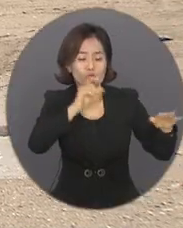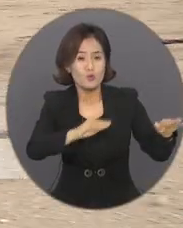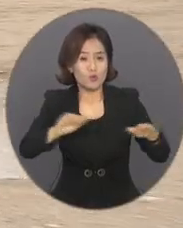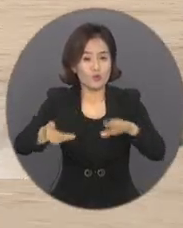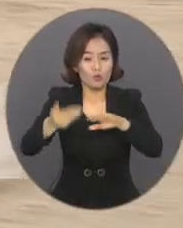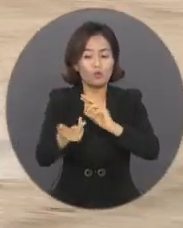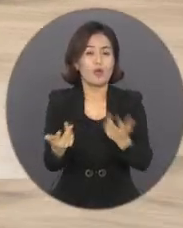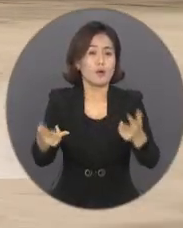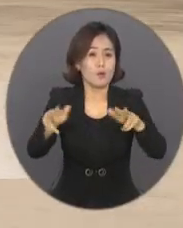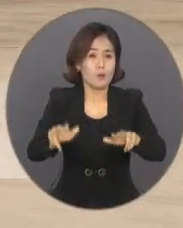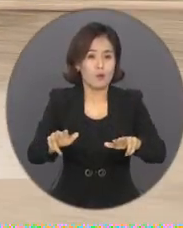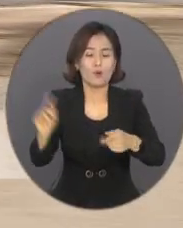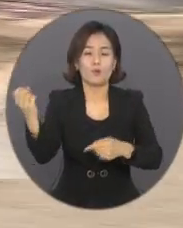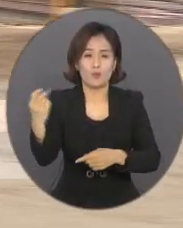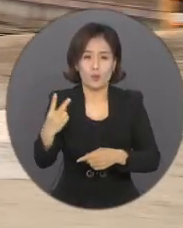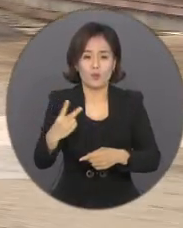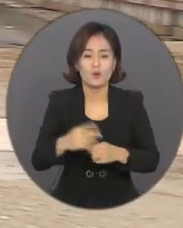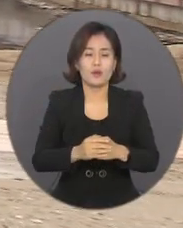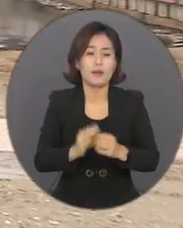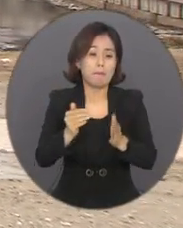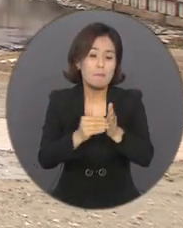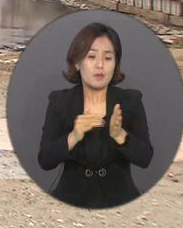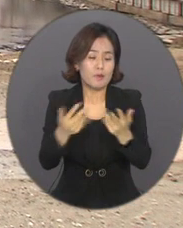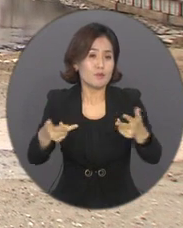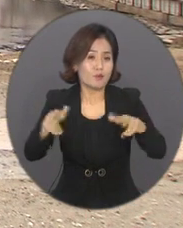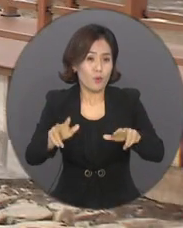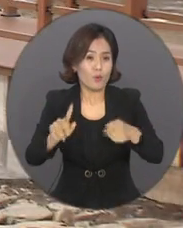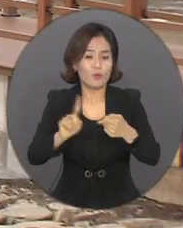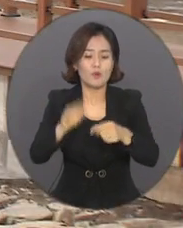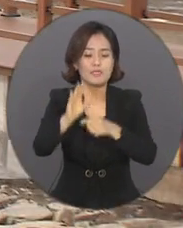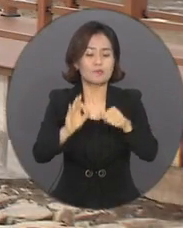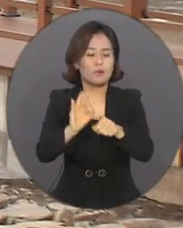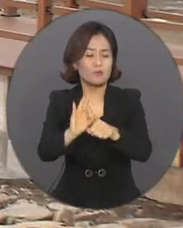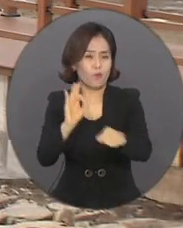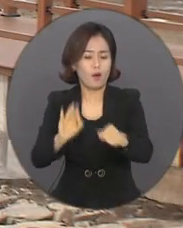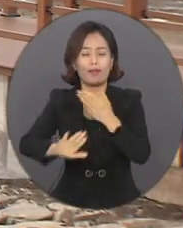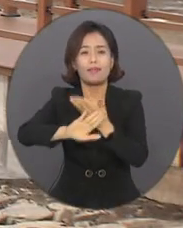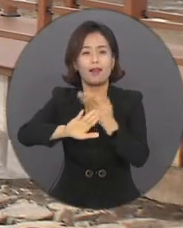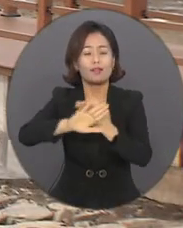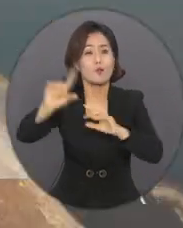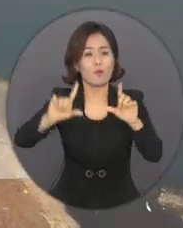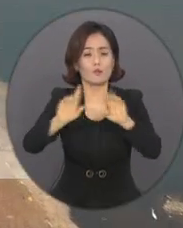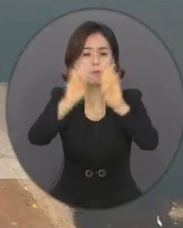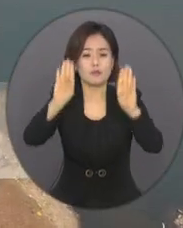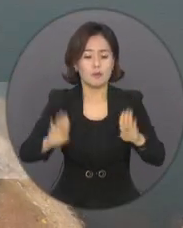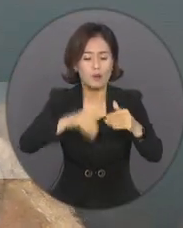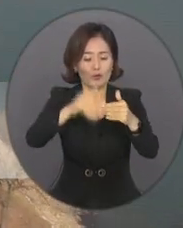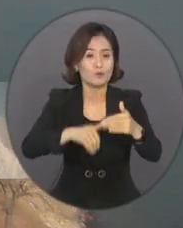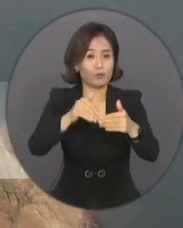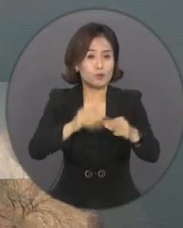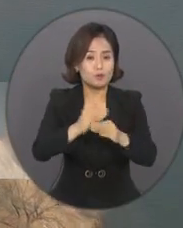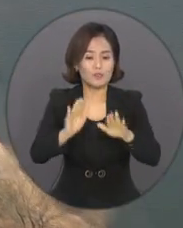오천 그린광장, 그린아일랜드, 시크릿 가든과 식물원 등 10년 전과는 완전히 달라진 박람회장 조성공사는